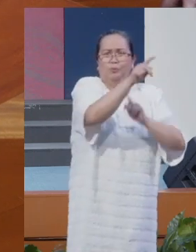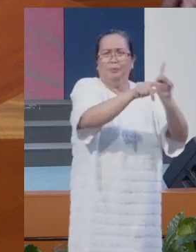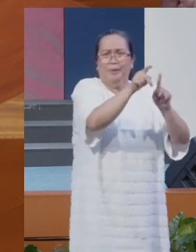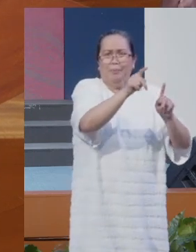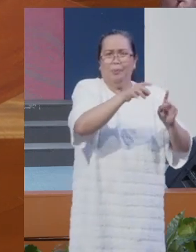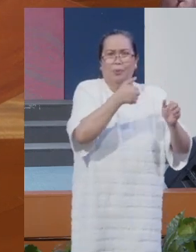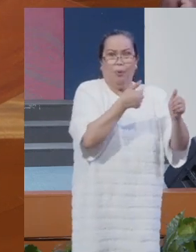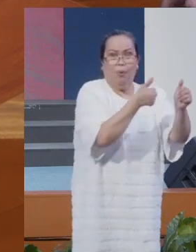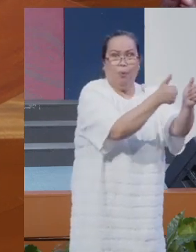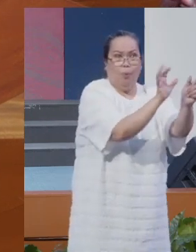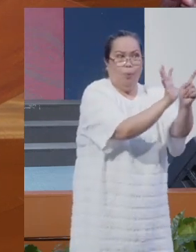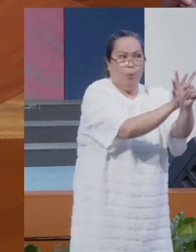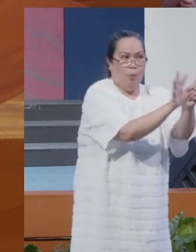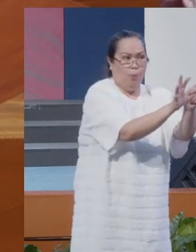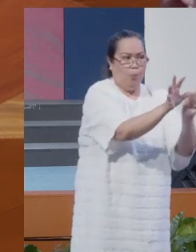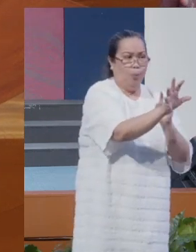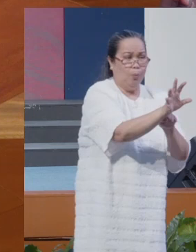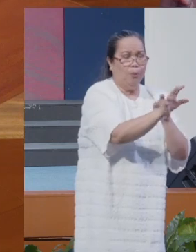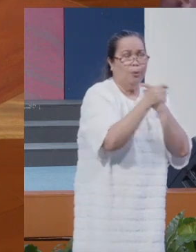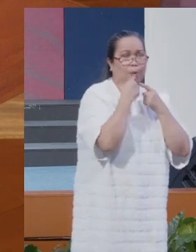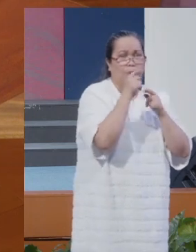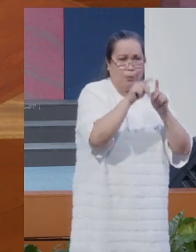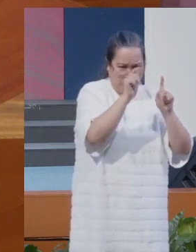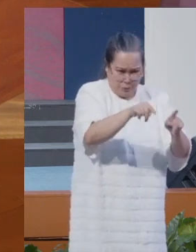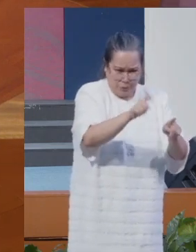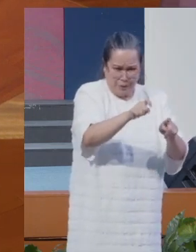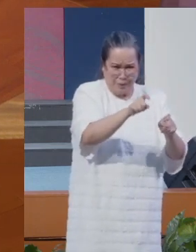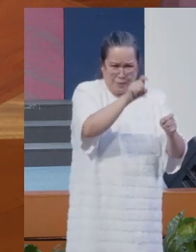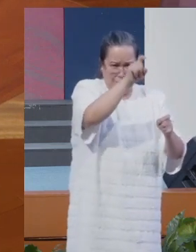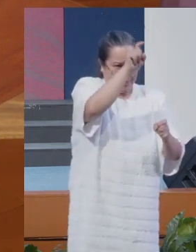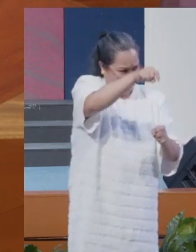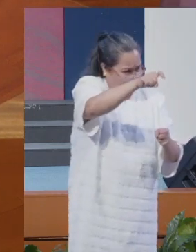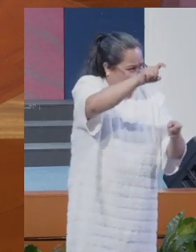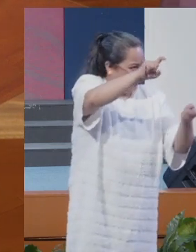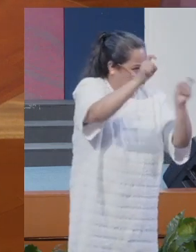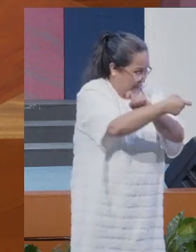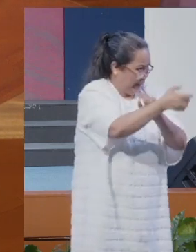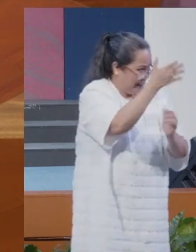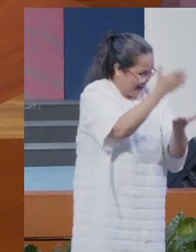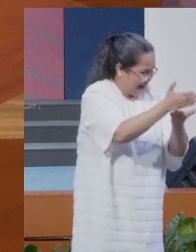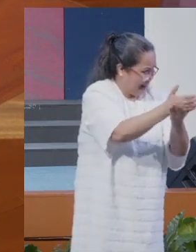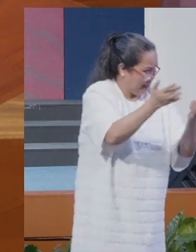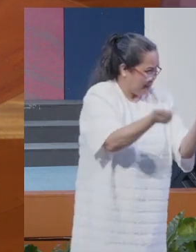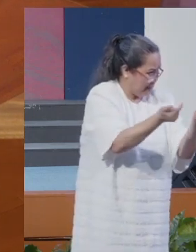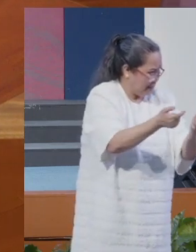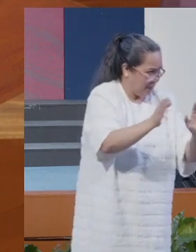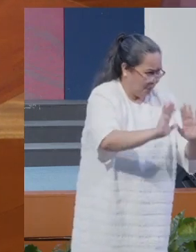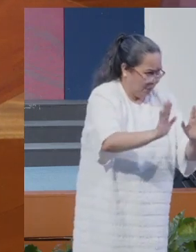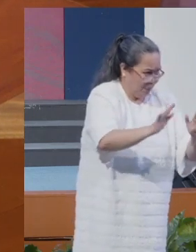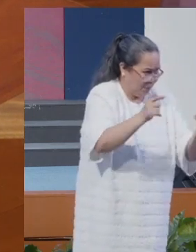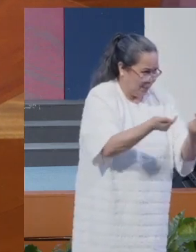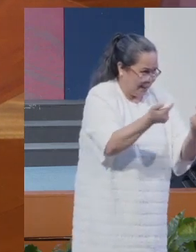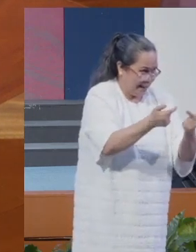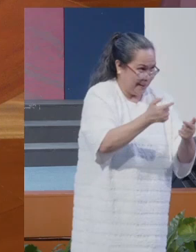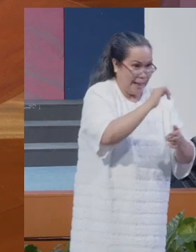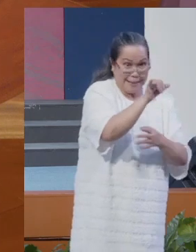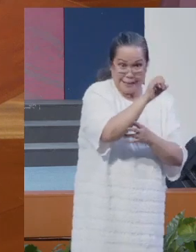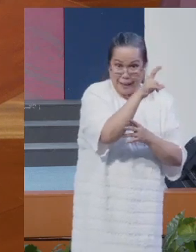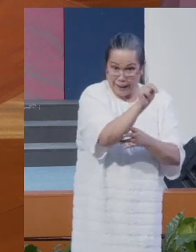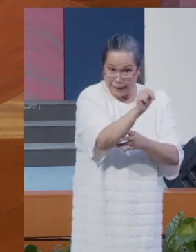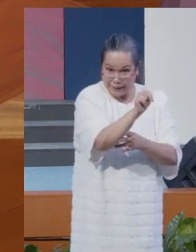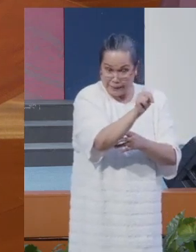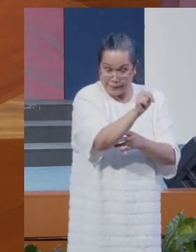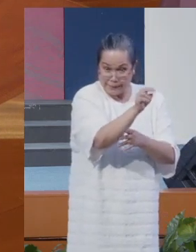John the Baptist, maaaring silang kumakapit doon sa kaparaanan na tinuro ni John. Isang gospel